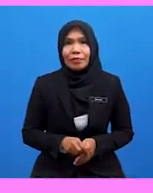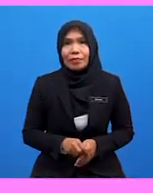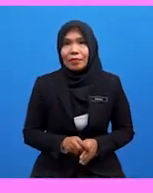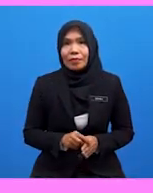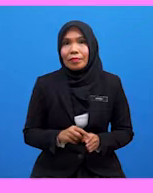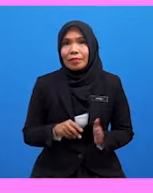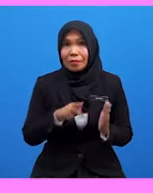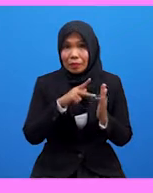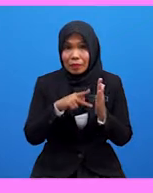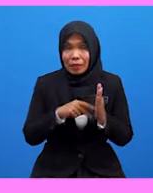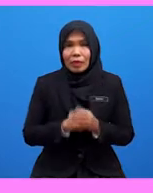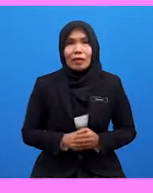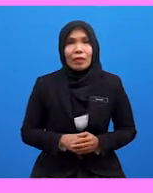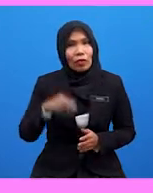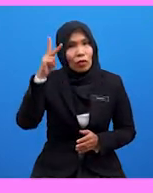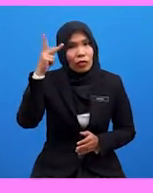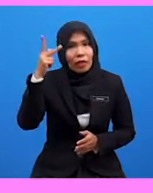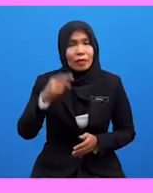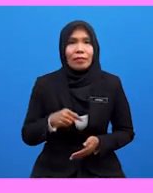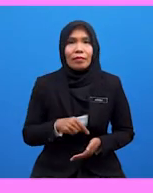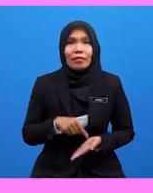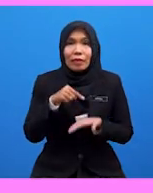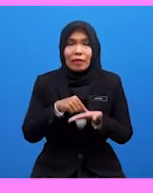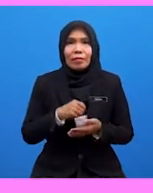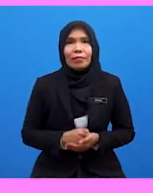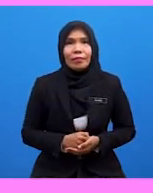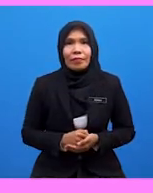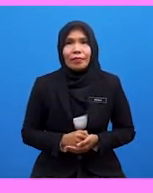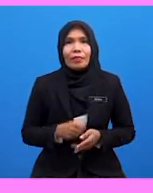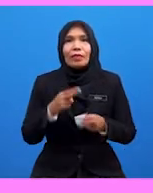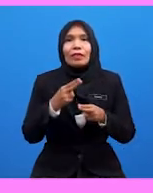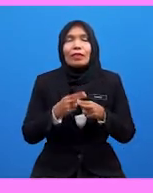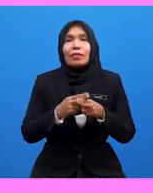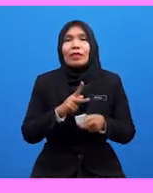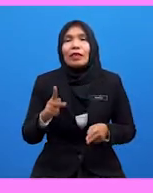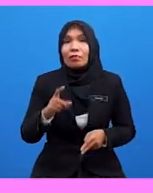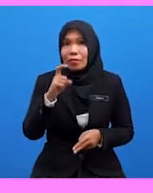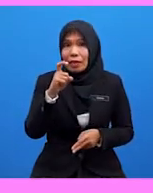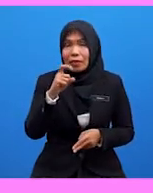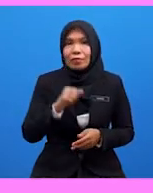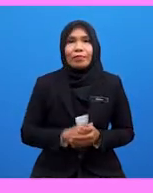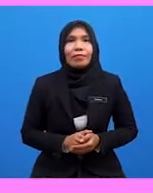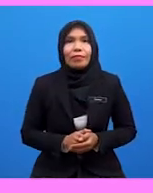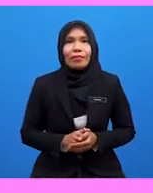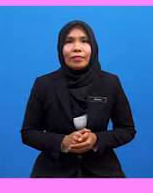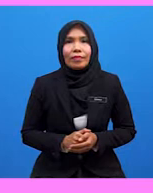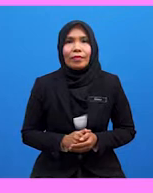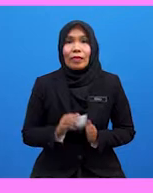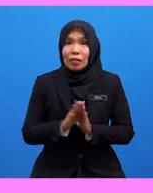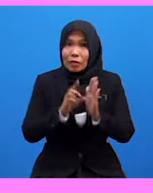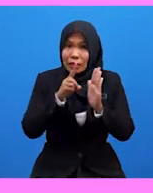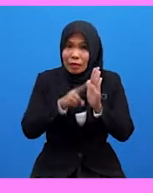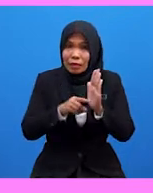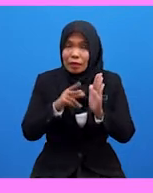ini. Namakan kata tugas X, satu markah untuk soalan ini. Seterusnya, berdasarkan